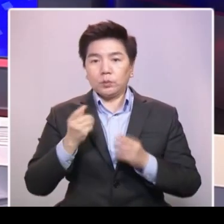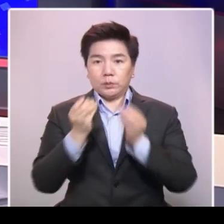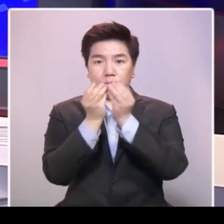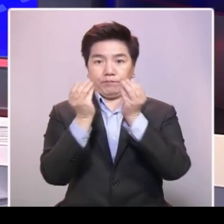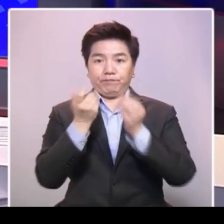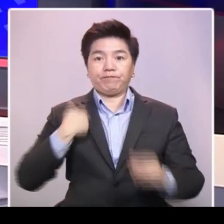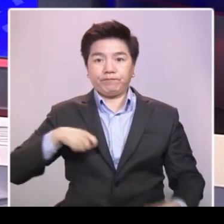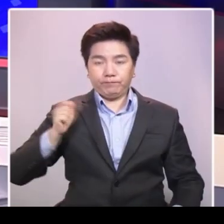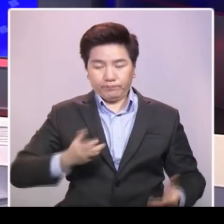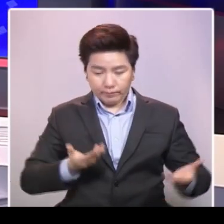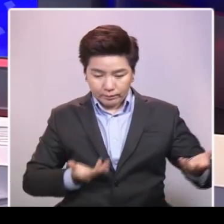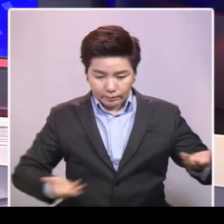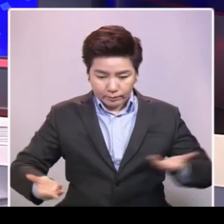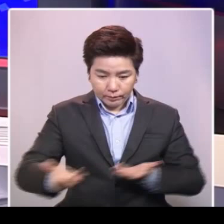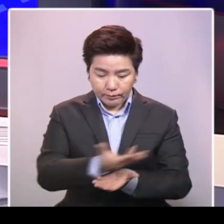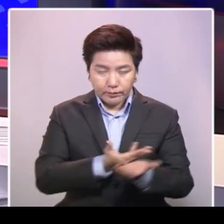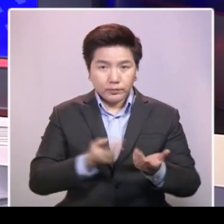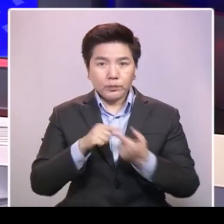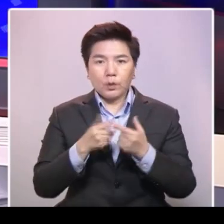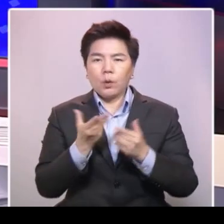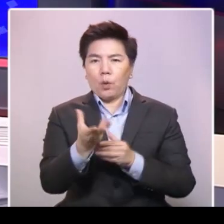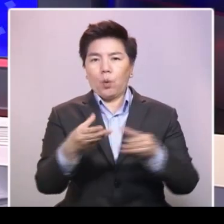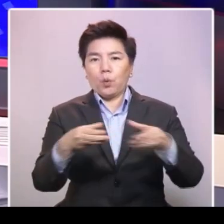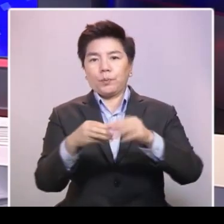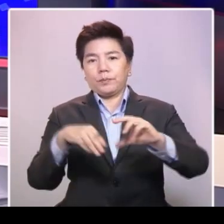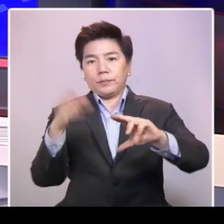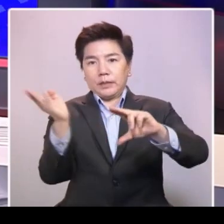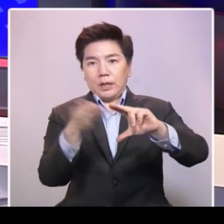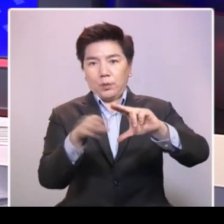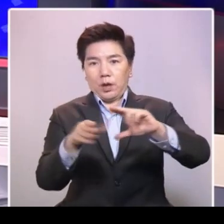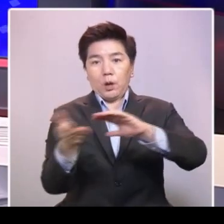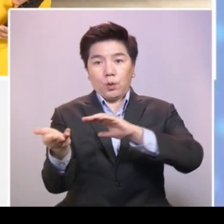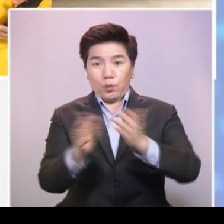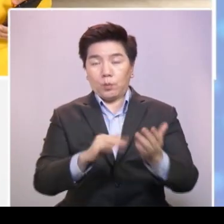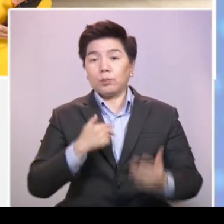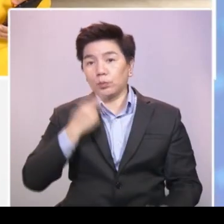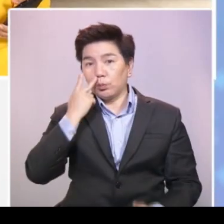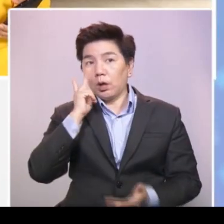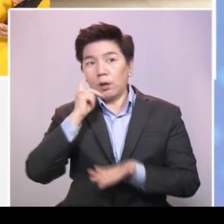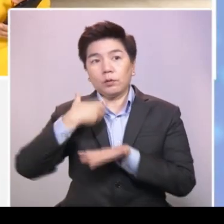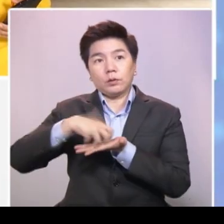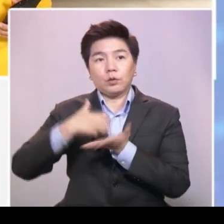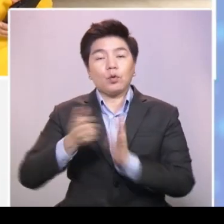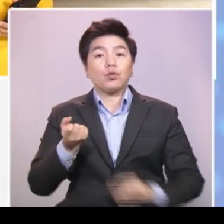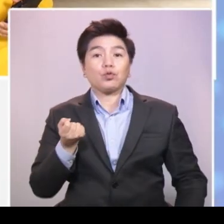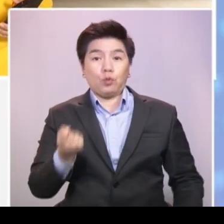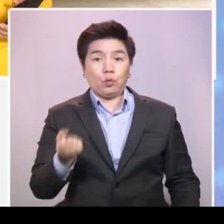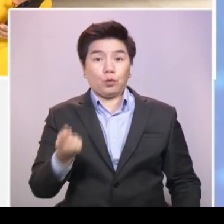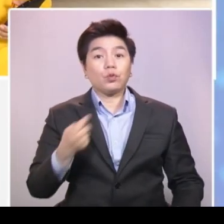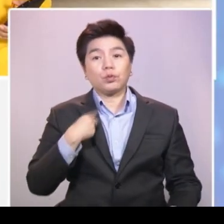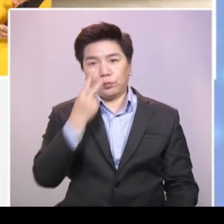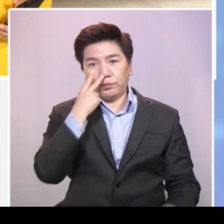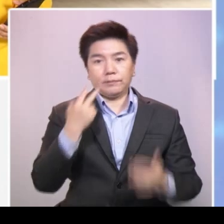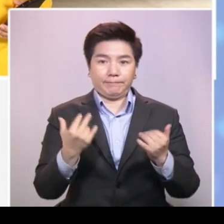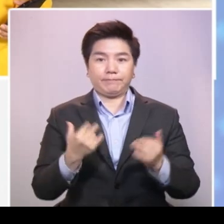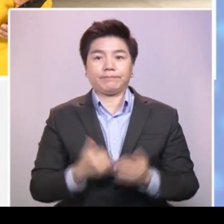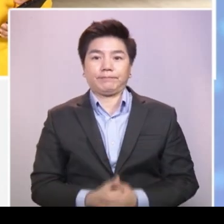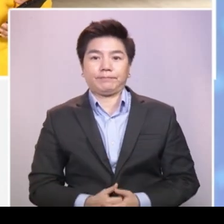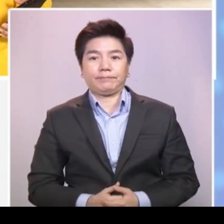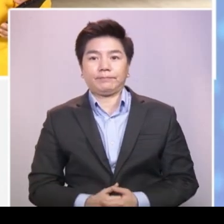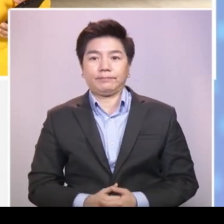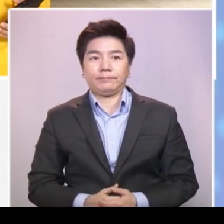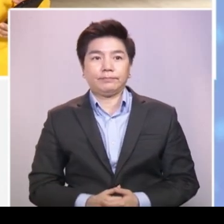รัฐธรรมนูญจะพิจารณาคำร้องขอให้ยุพักก้าวไกลติดตามจากคุณบุษยาอุ้ยเจริญรายงานสดเข้ามา